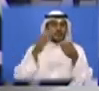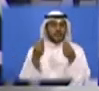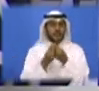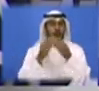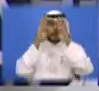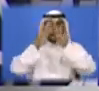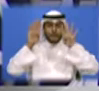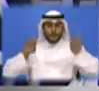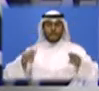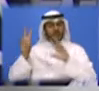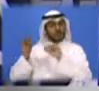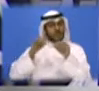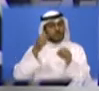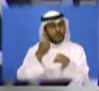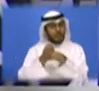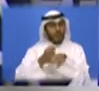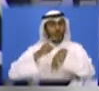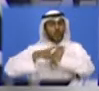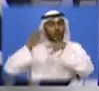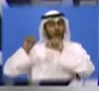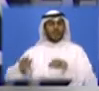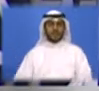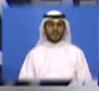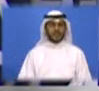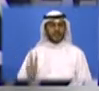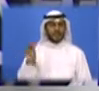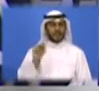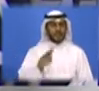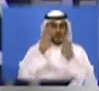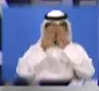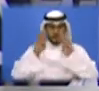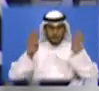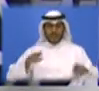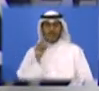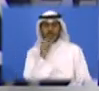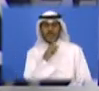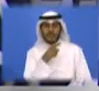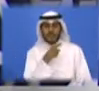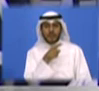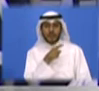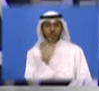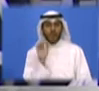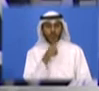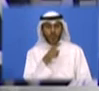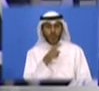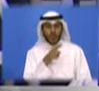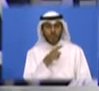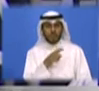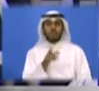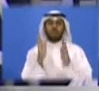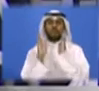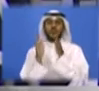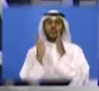السالمية. هذا الصرح الثقافي المتميز وانتهز هذه المناسبة ليبارك